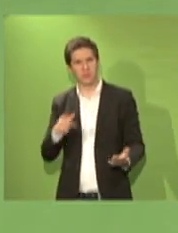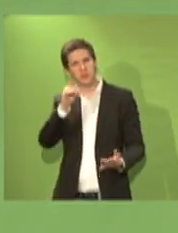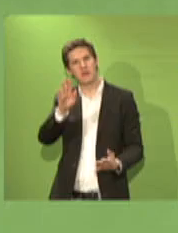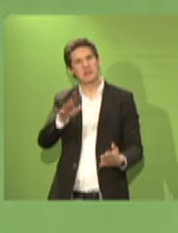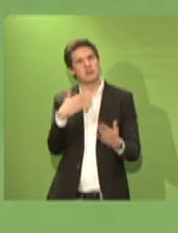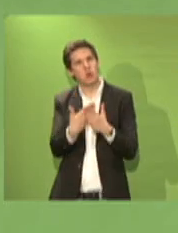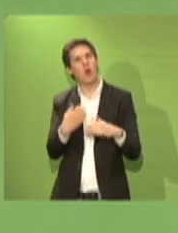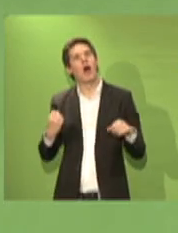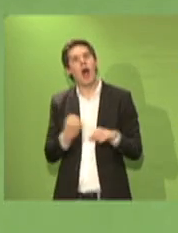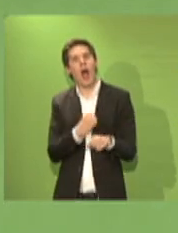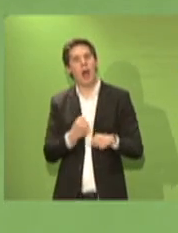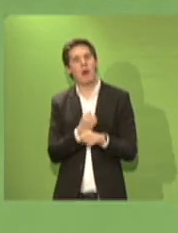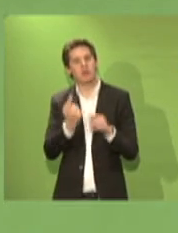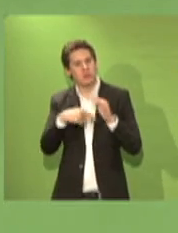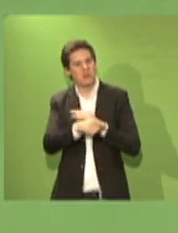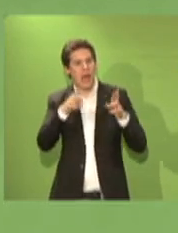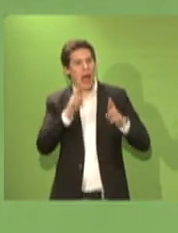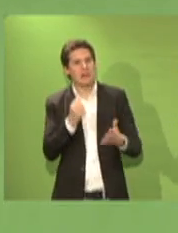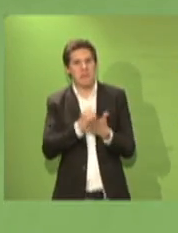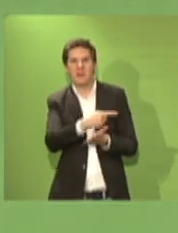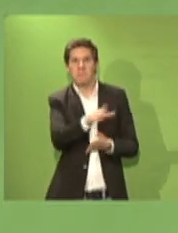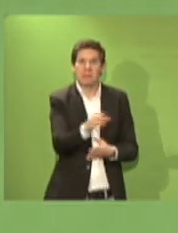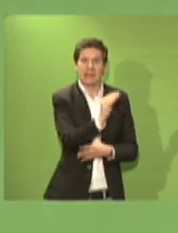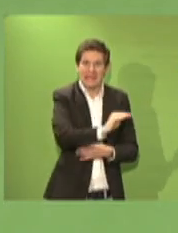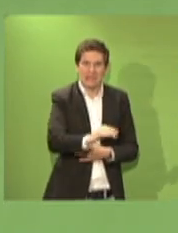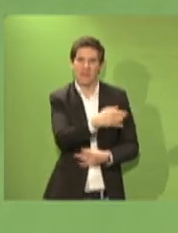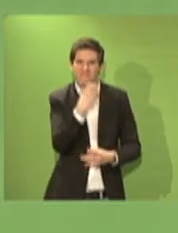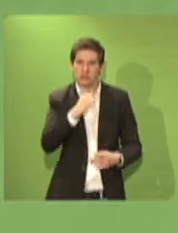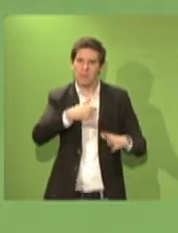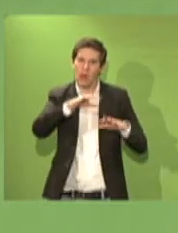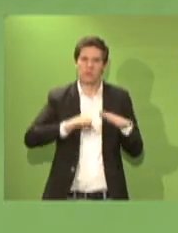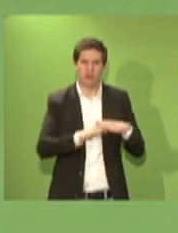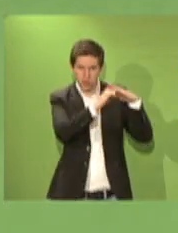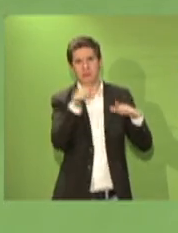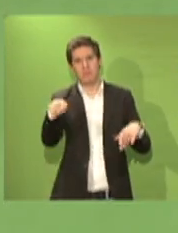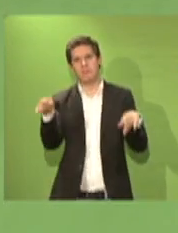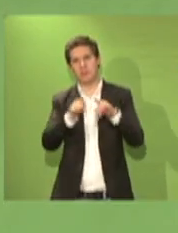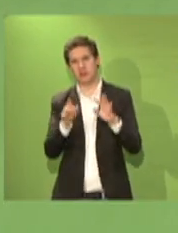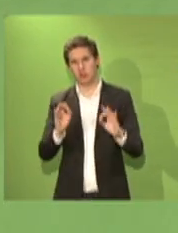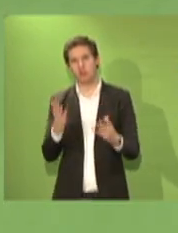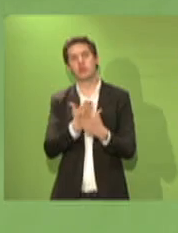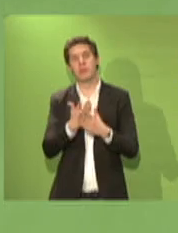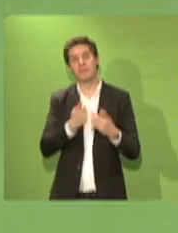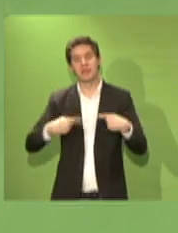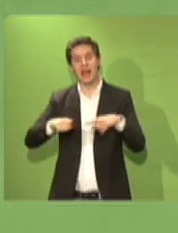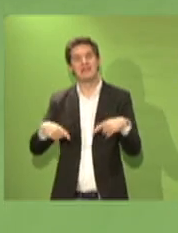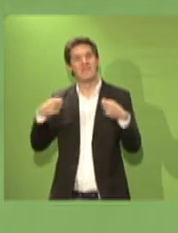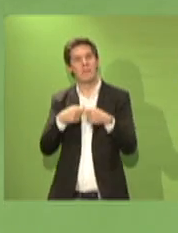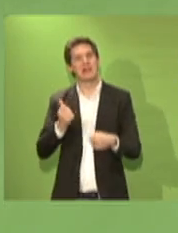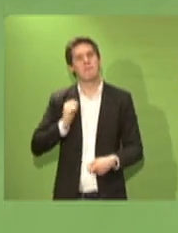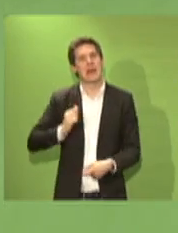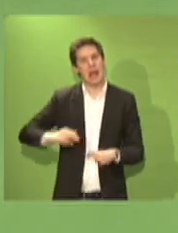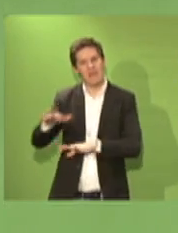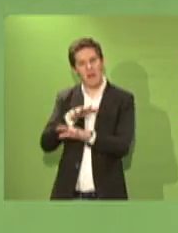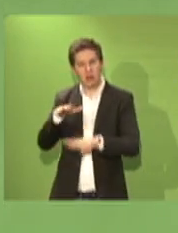auch von Ehrenamtlichen mit Kindern zu unterstützen. Im Kreisverband Bielefeld haben wir schon lange eine